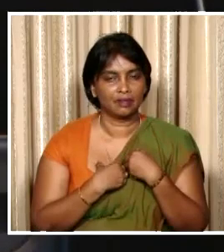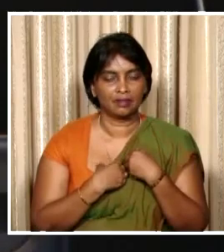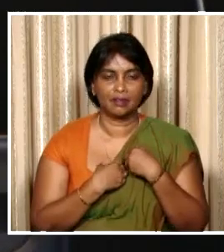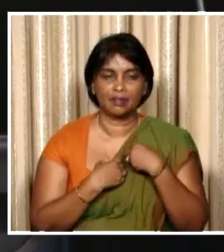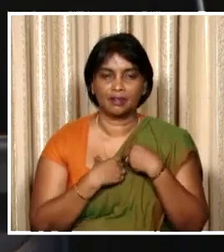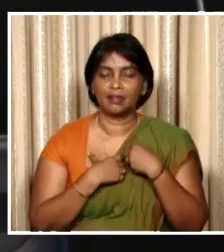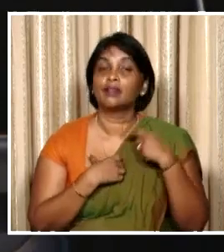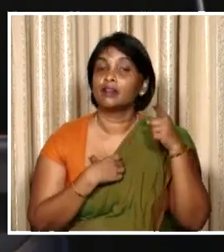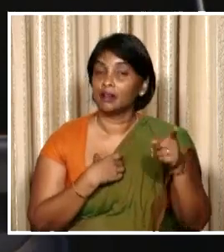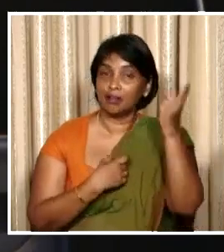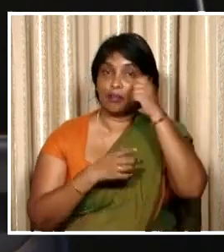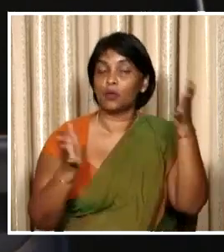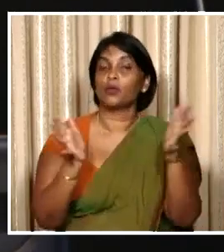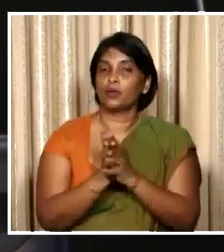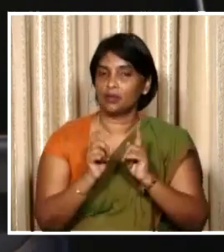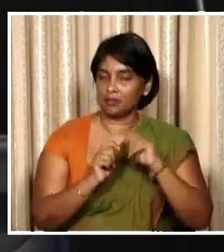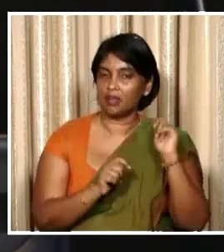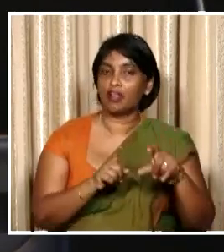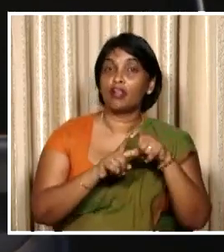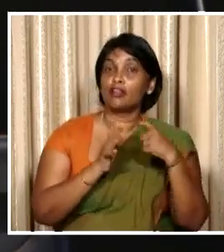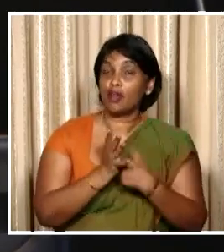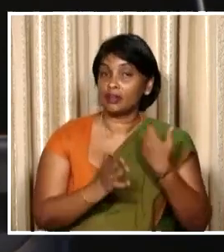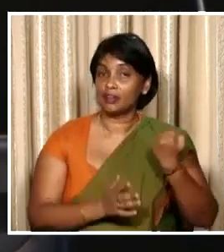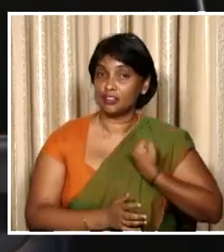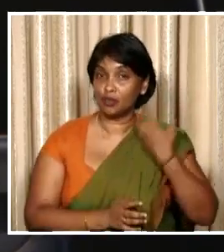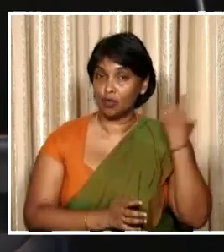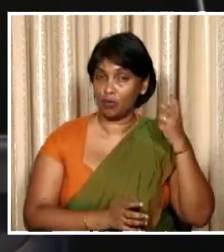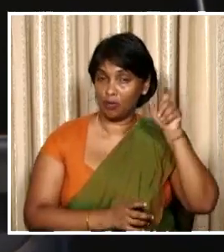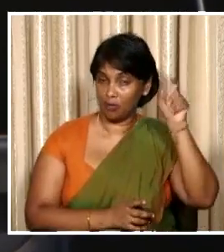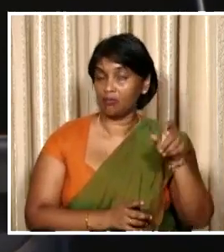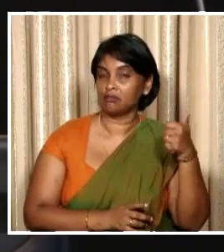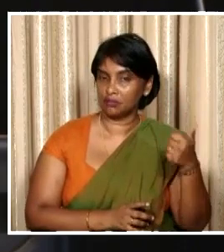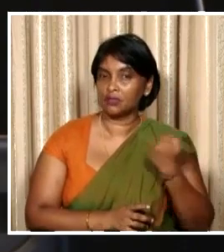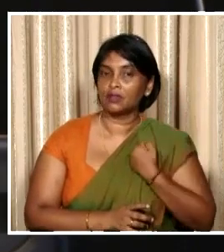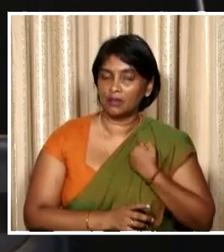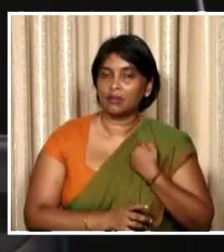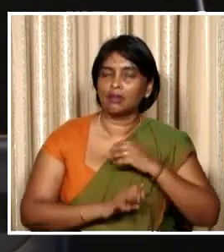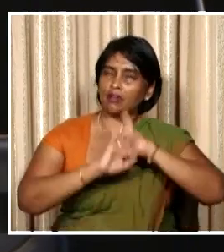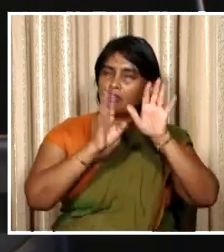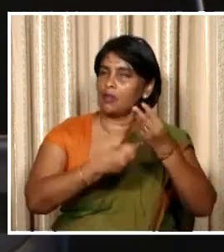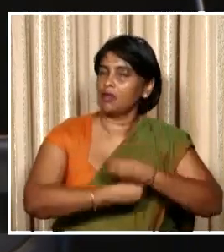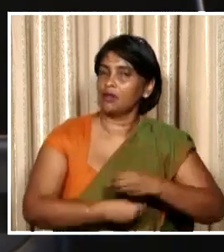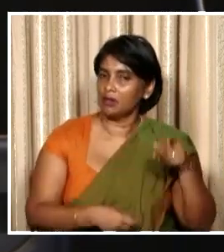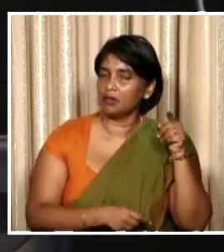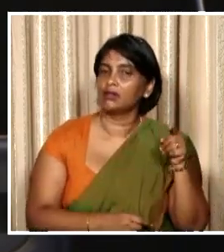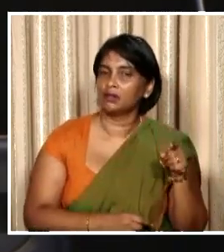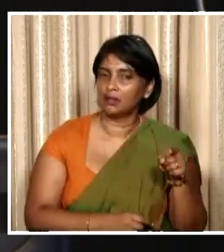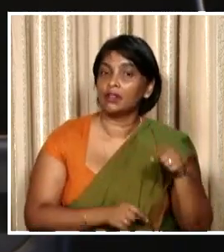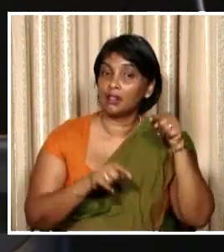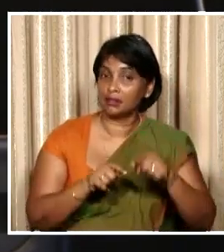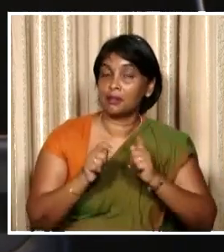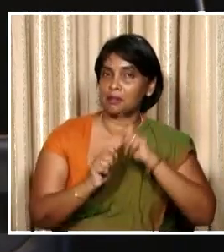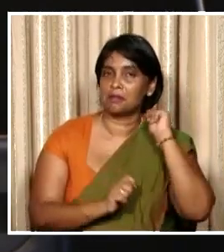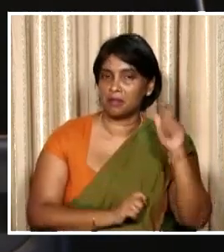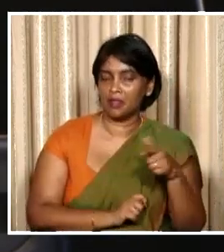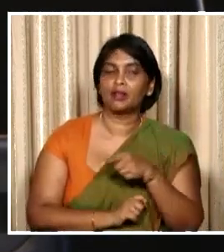බලන්න. හිඟ වැටුපුත් එක්ක කියලා දෙනවා. ඒ නිසා ඩොක්ටර් සාපිලා වගේ හොඳ දොස්තරලව එයාලගේ ආත්මය විනාශ කරපු අයට දැ වන්දි